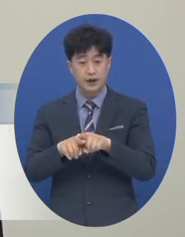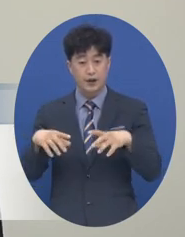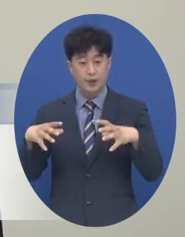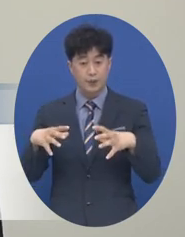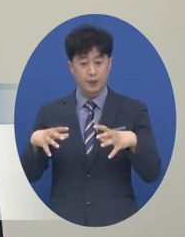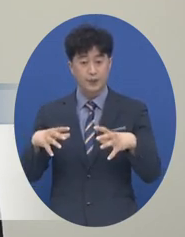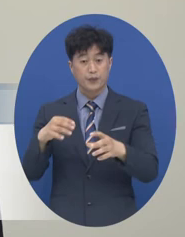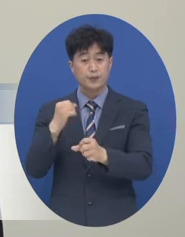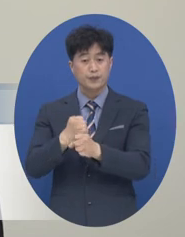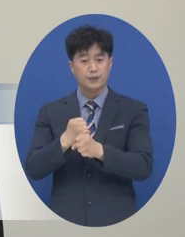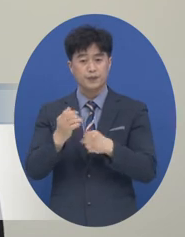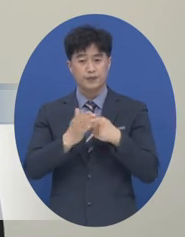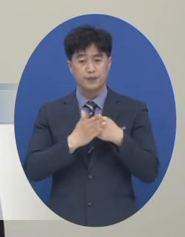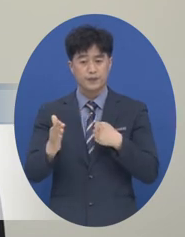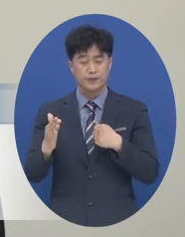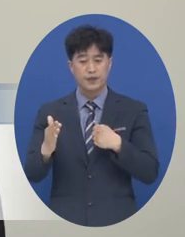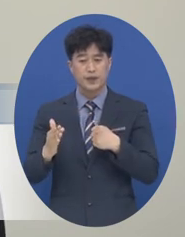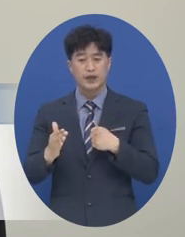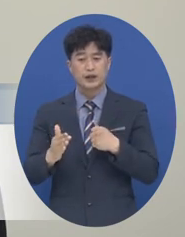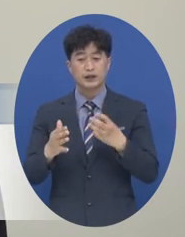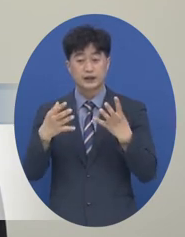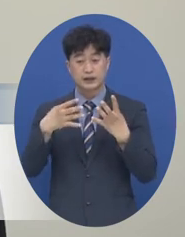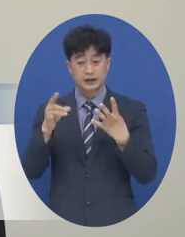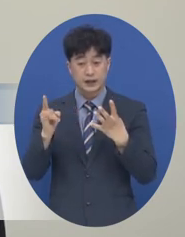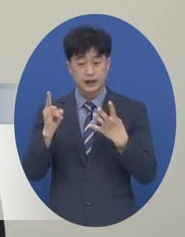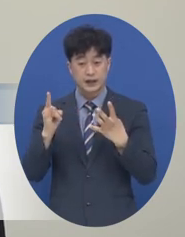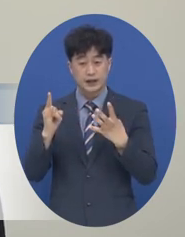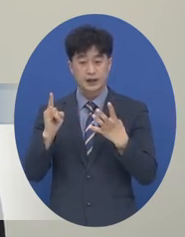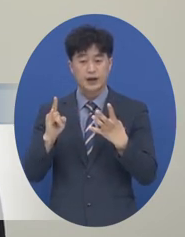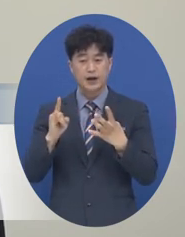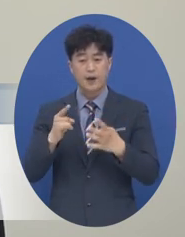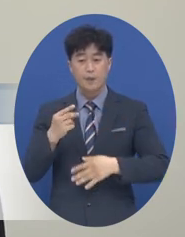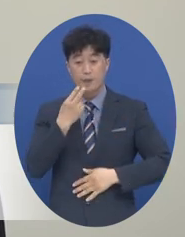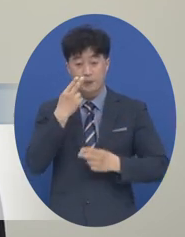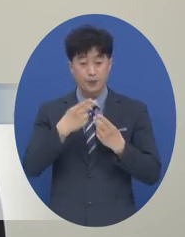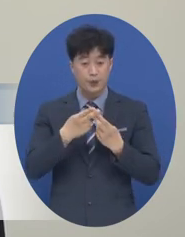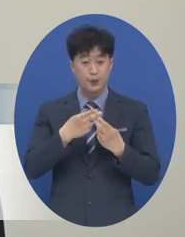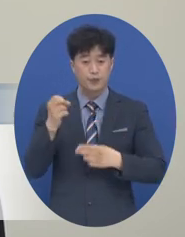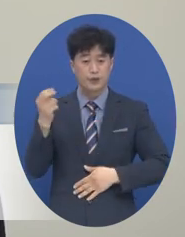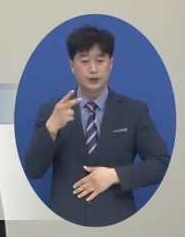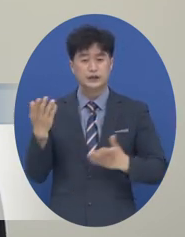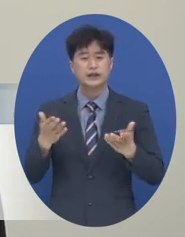기업과 함께 컨소시엄을 만들기 때문에 4대 보험이라든지